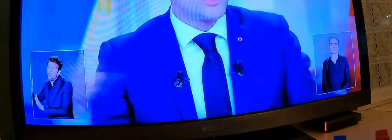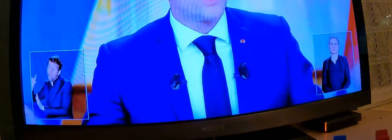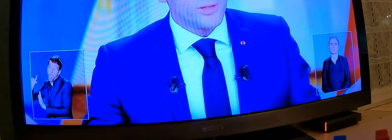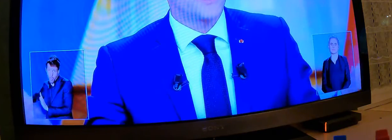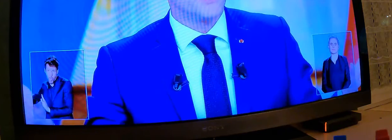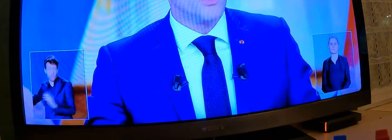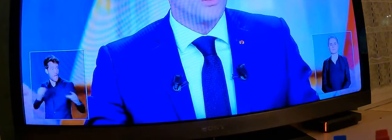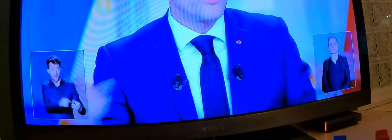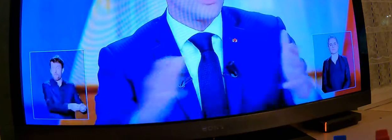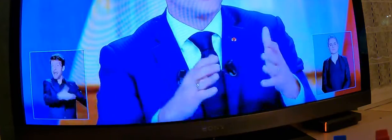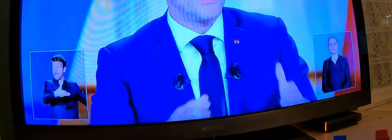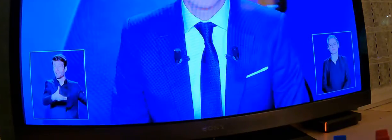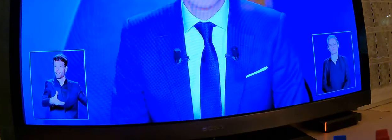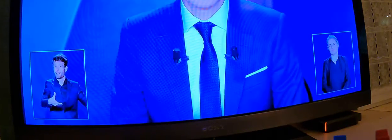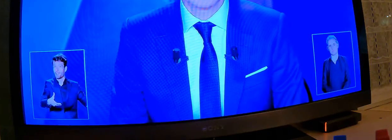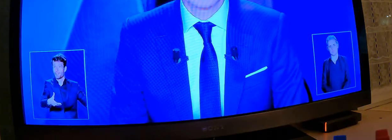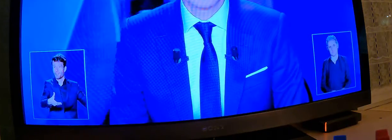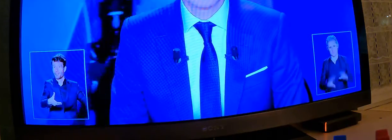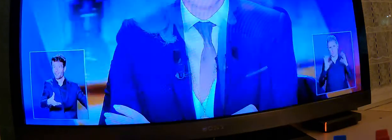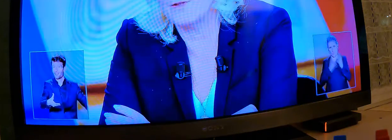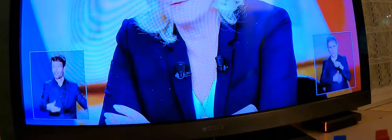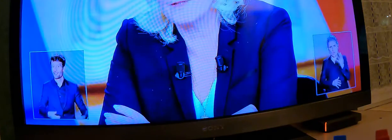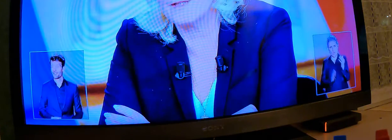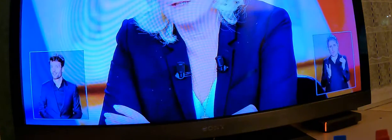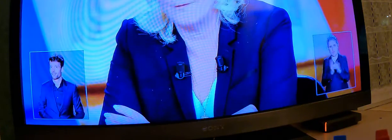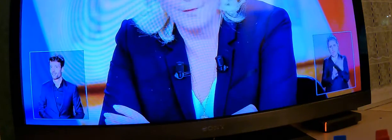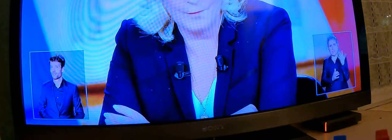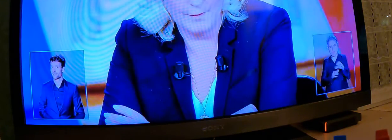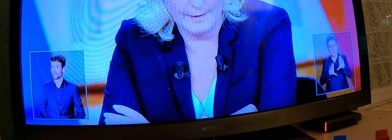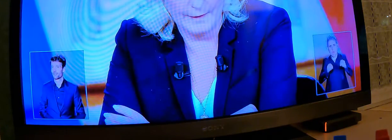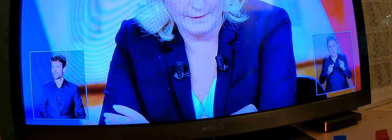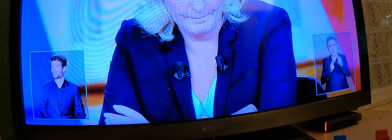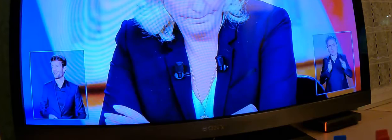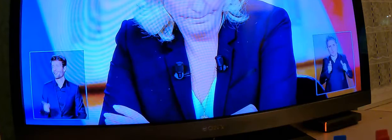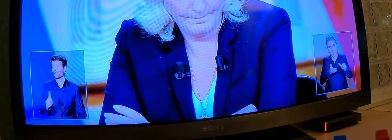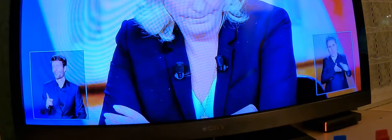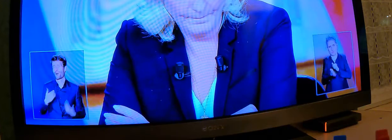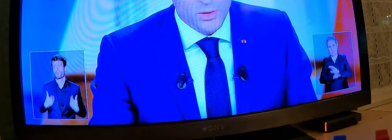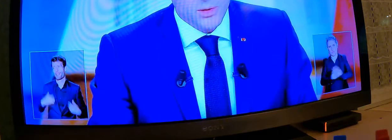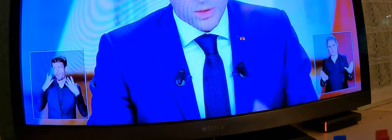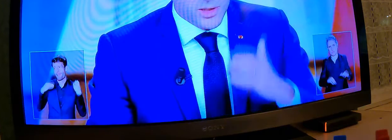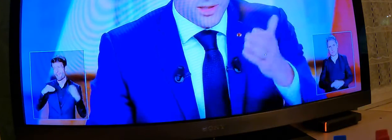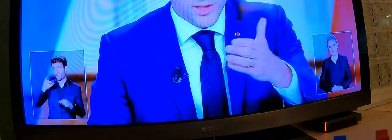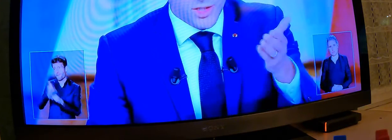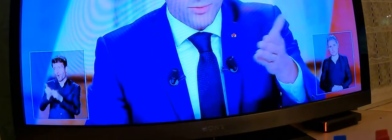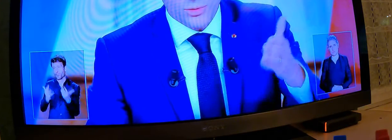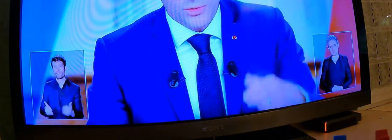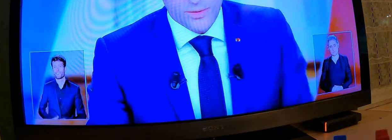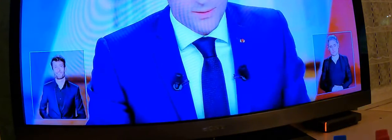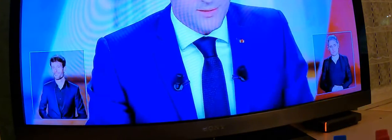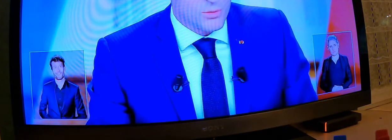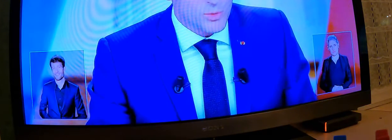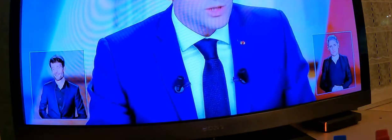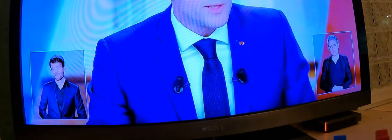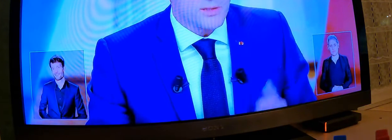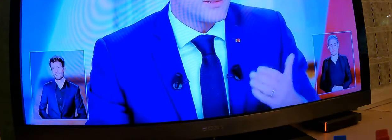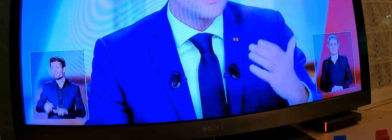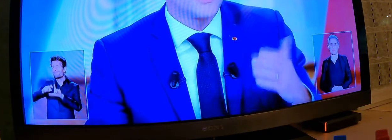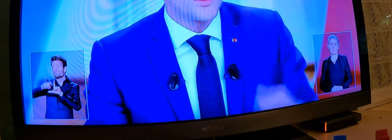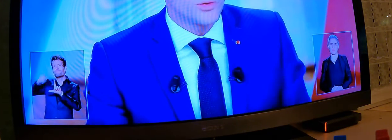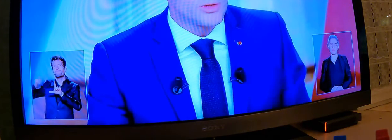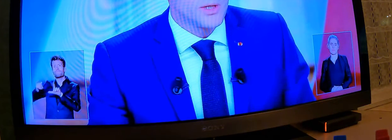et auxquels vous vous êtes opposé intégralement. Donc, vous avez perdu 14 500 emplois industriels en France sous le quinquennat. Vos chiffres sont faux. Et les chiffres de l'INSEE nous